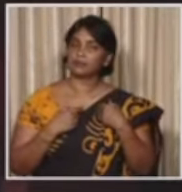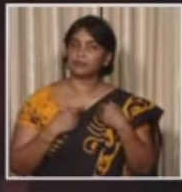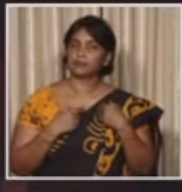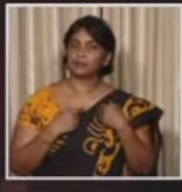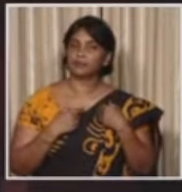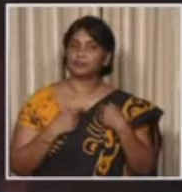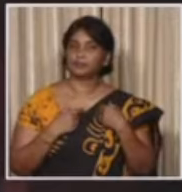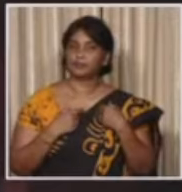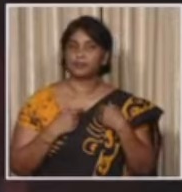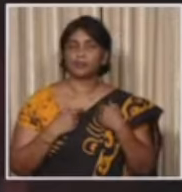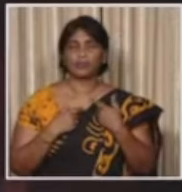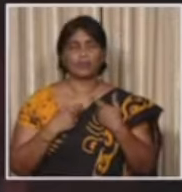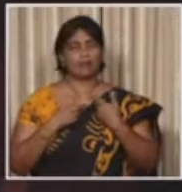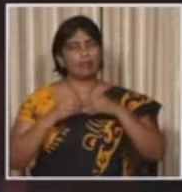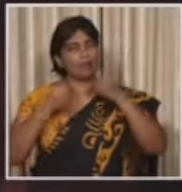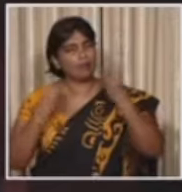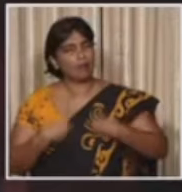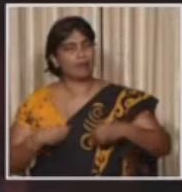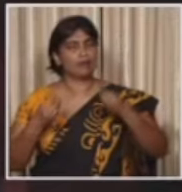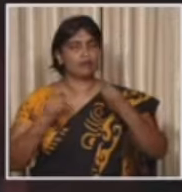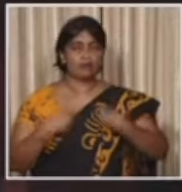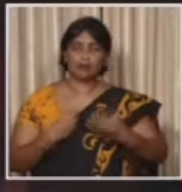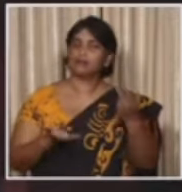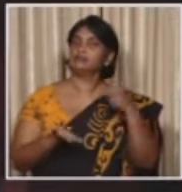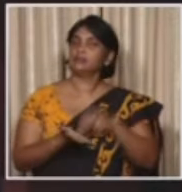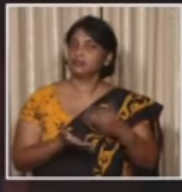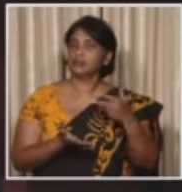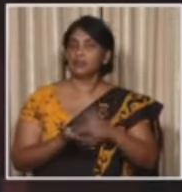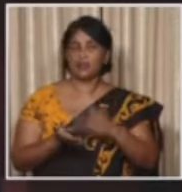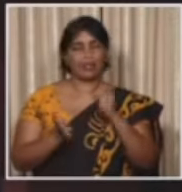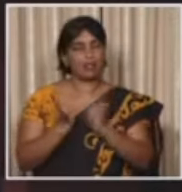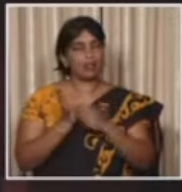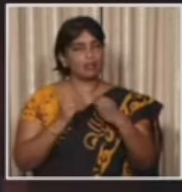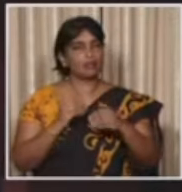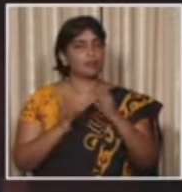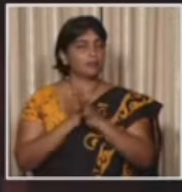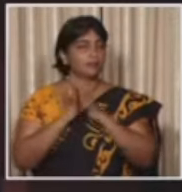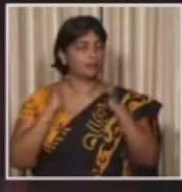ඒ වැටි නැගිට ශුද්‍ර කුඩාහ මධ්‍ය